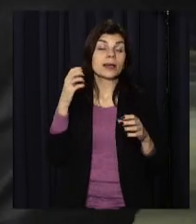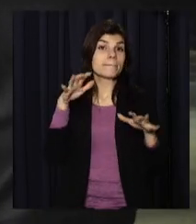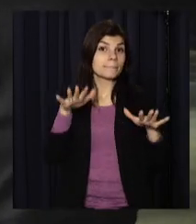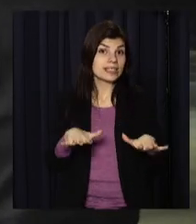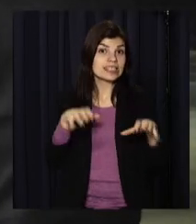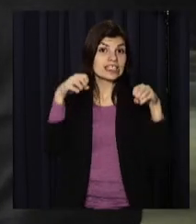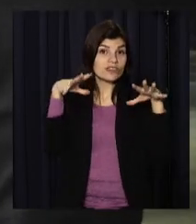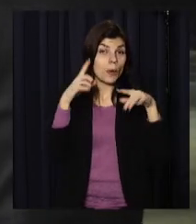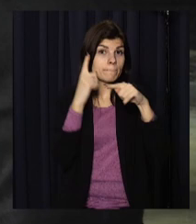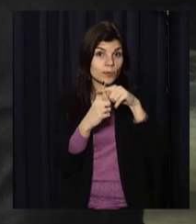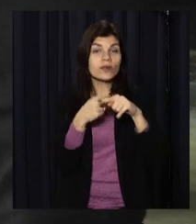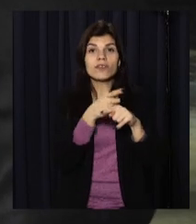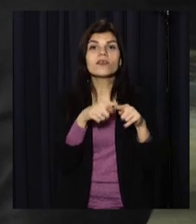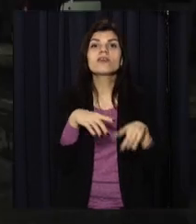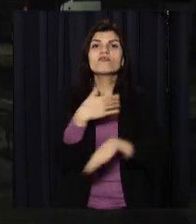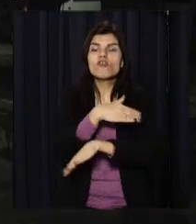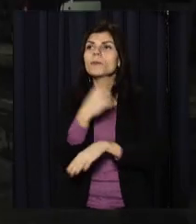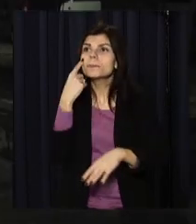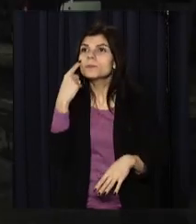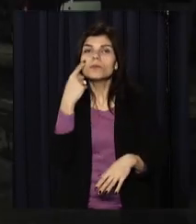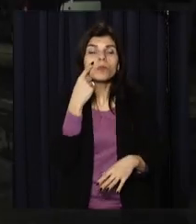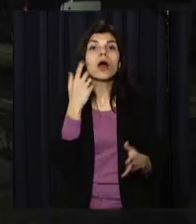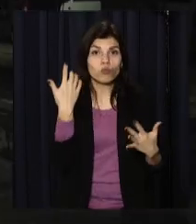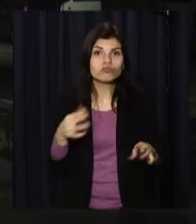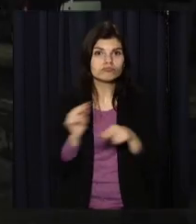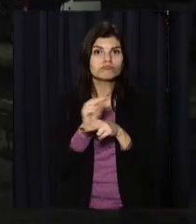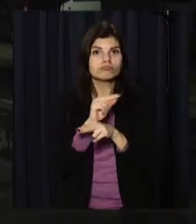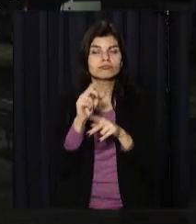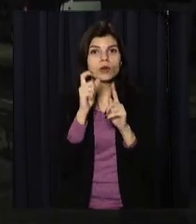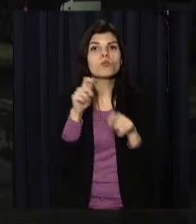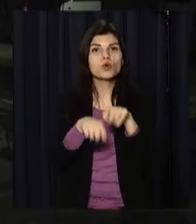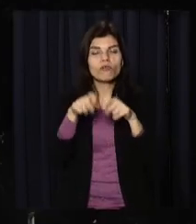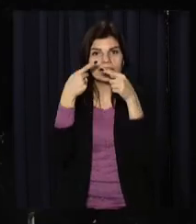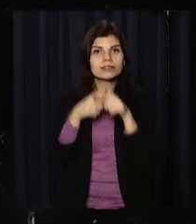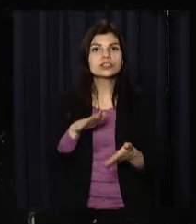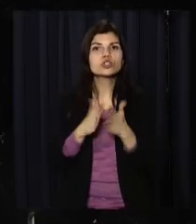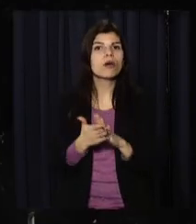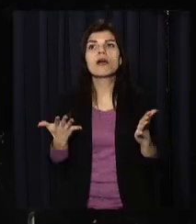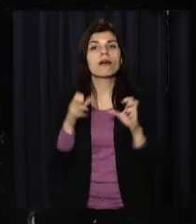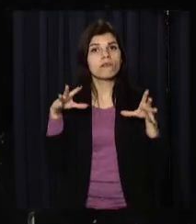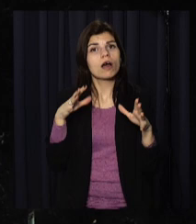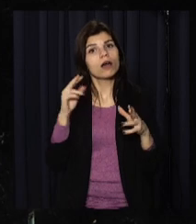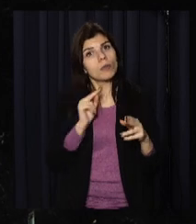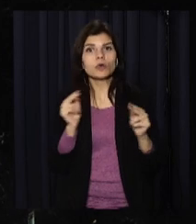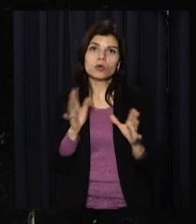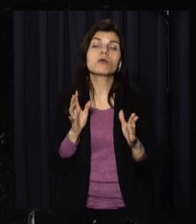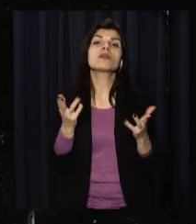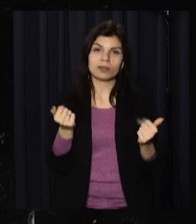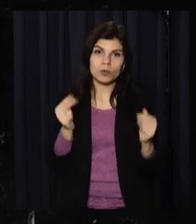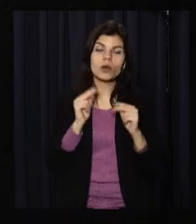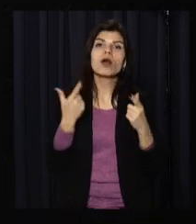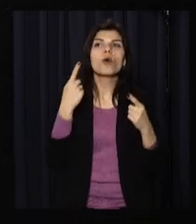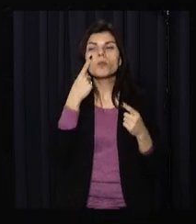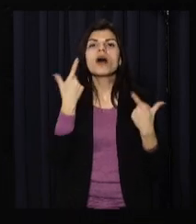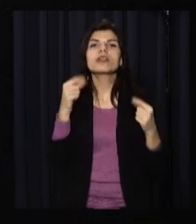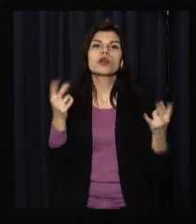він побував у дворах, скверах та зонах відпочинку різних районів. Фахівці перевірили технічний стан мереж зовнішнього освітлення, визначили, де